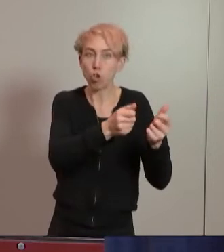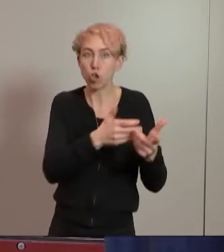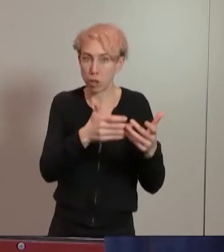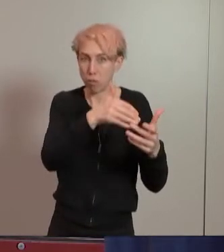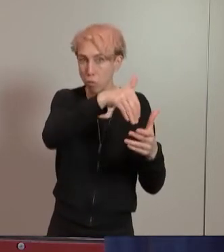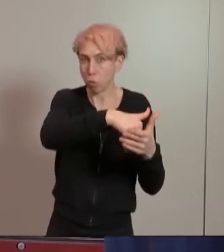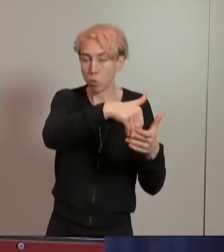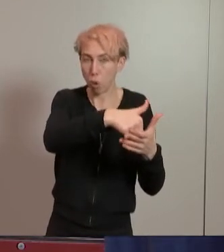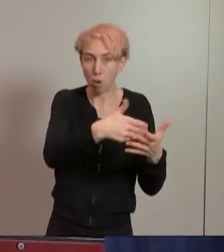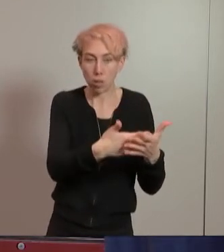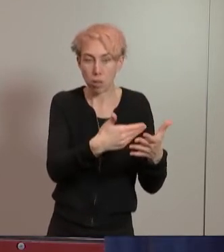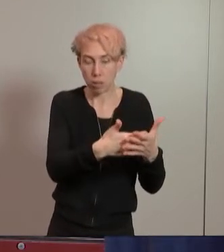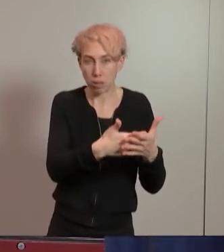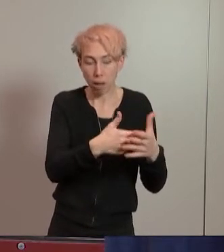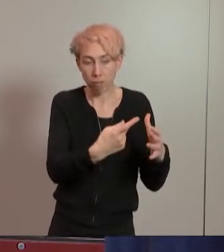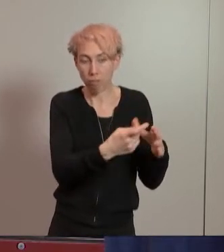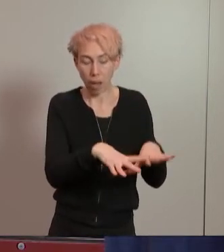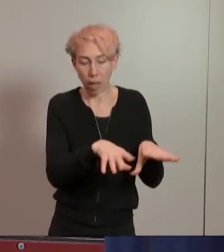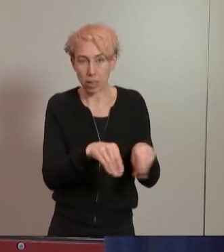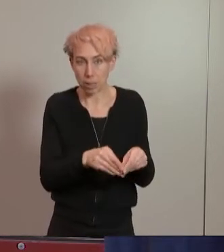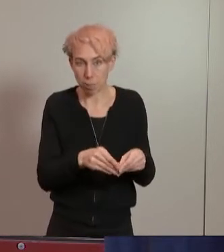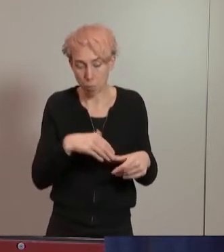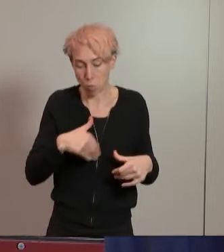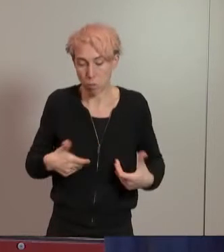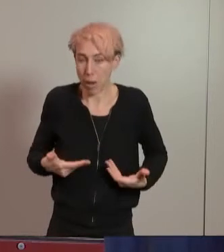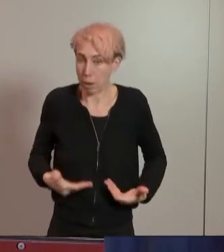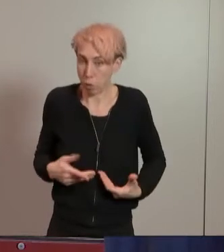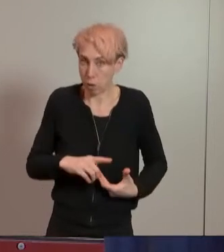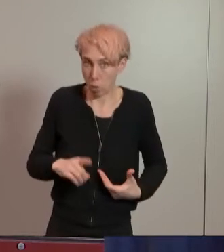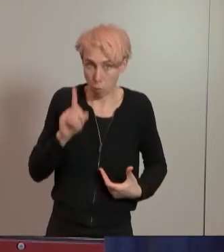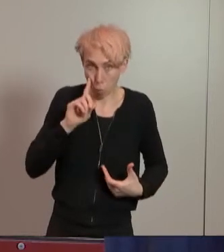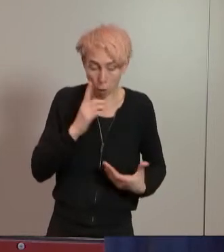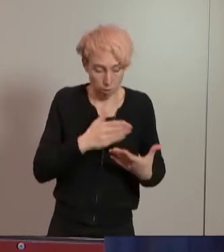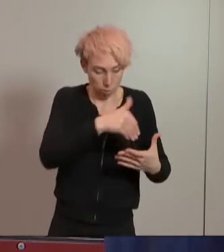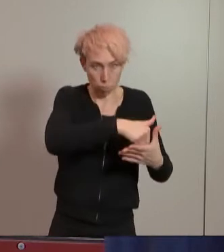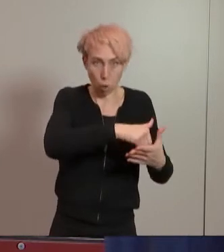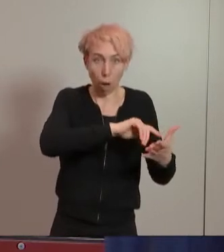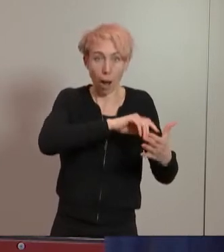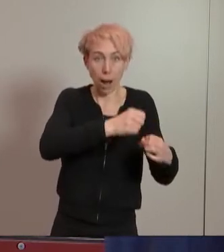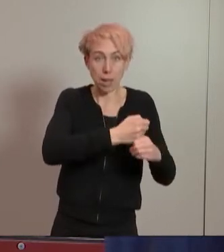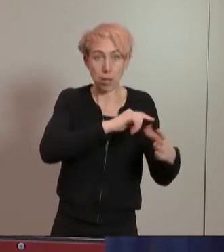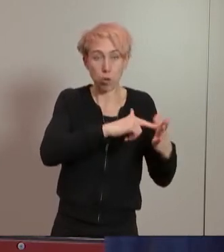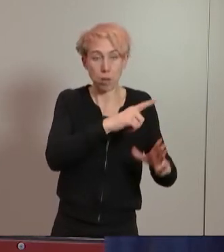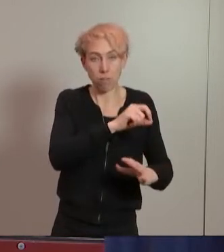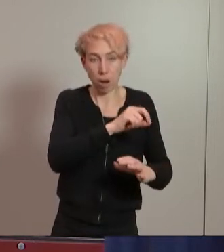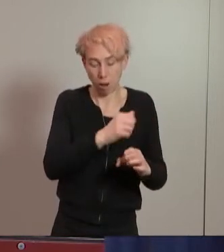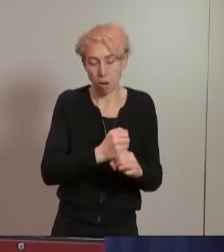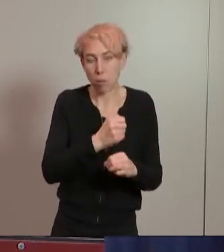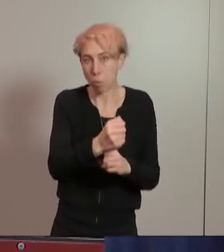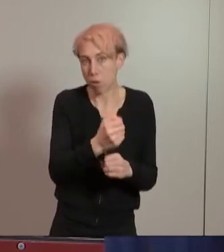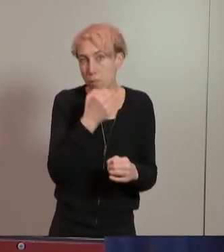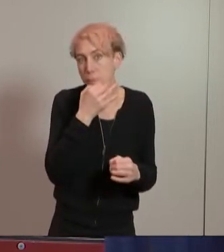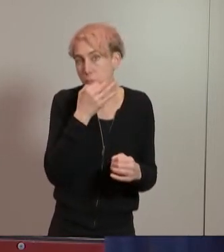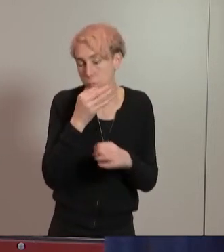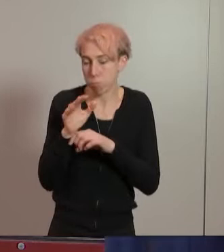afférents ne sont pas ceux de l'équipe municipale actuellement en poste, puisqu'ils concernent l'année 2020. L'année prochaine, nous aurons l'occasion de